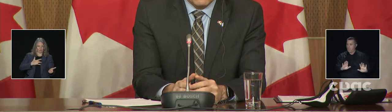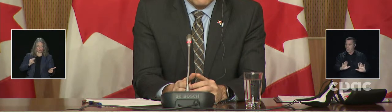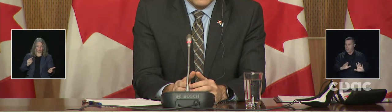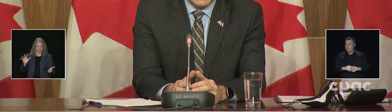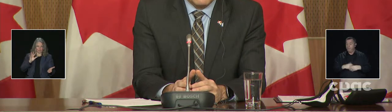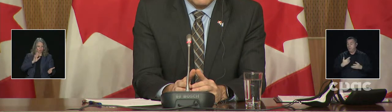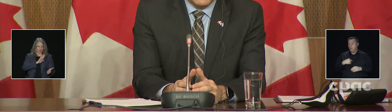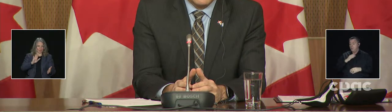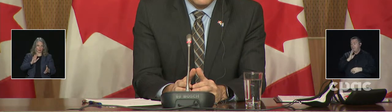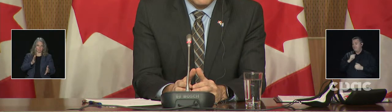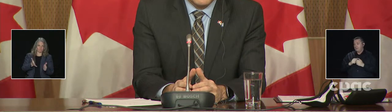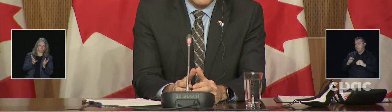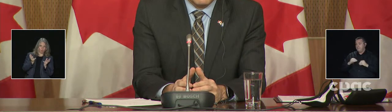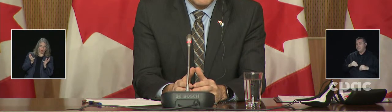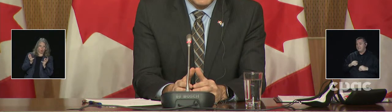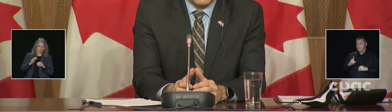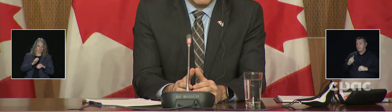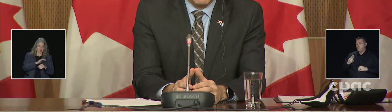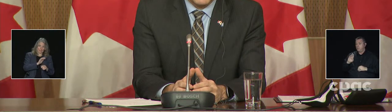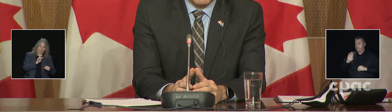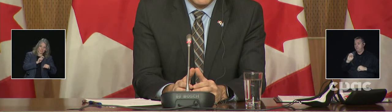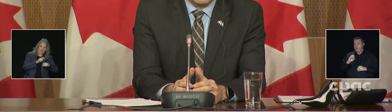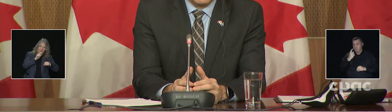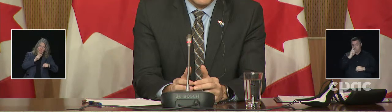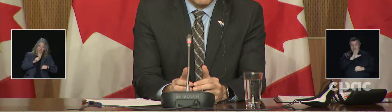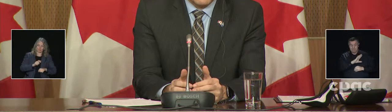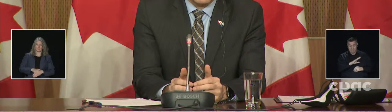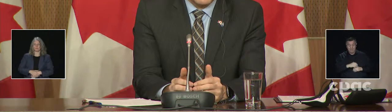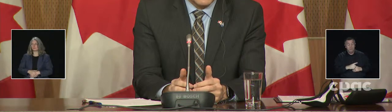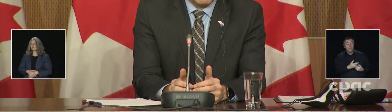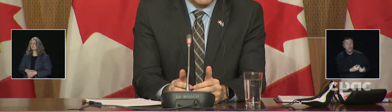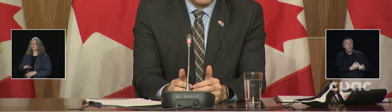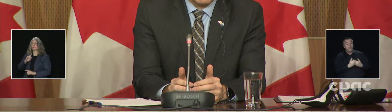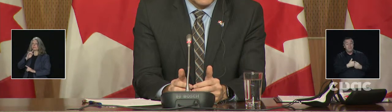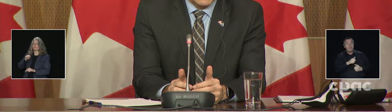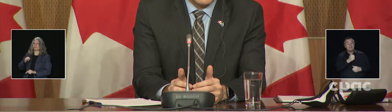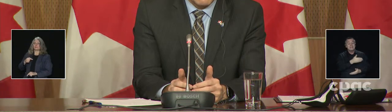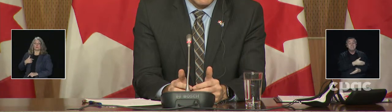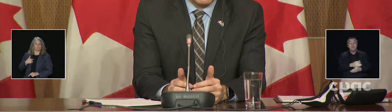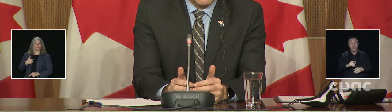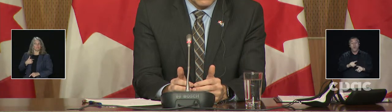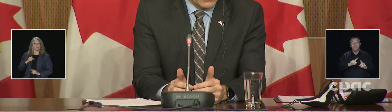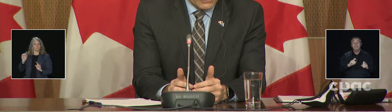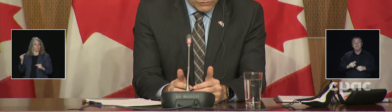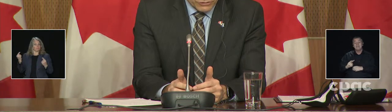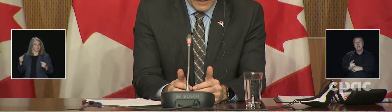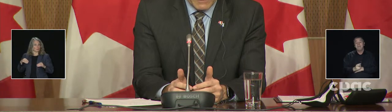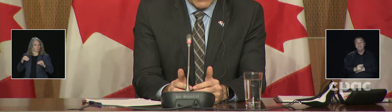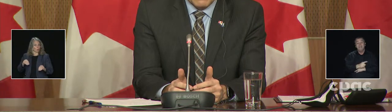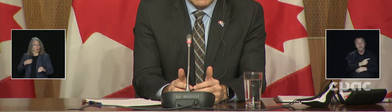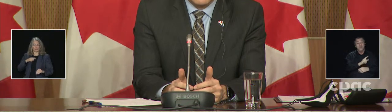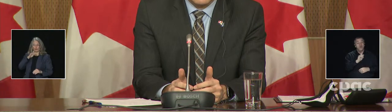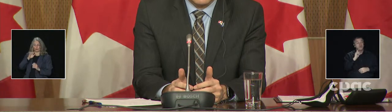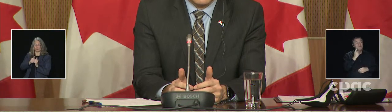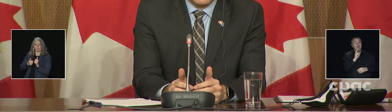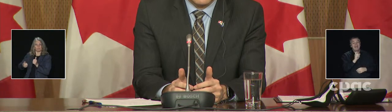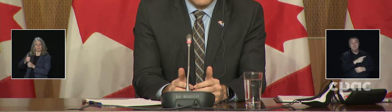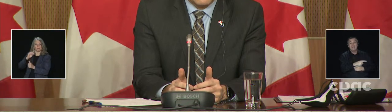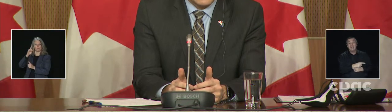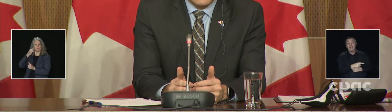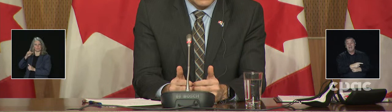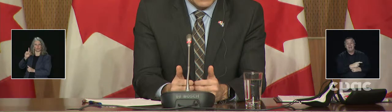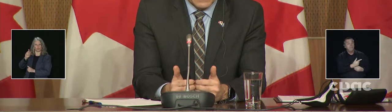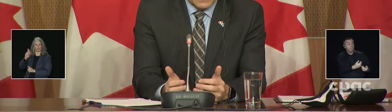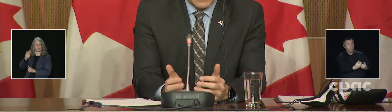parlais à mon collègue, le ministre Dubé, plus spécifiquement pour le Québec. Donc, la demande de 10 millions de tests rapides que le gouvernement du Québec